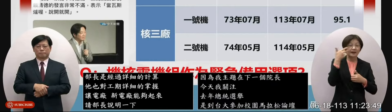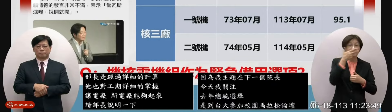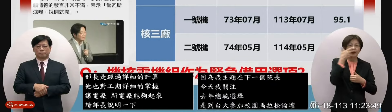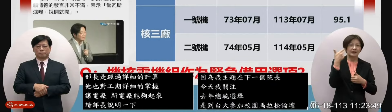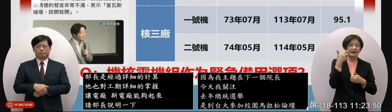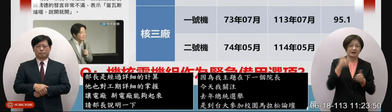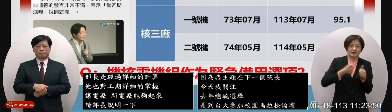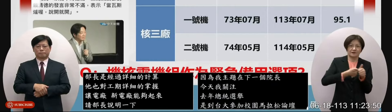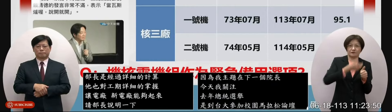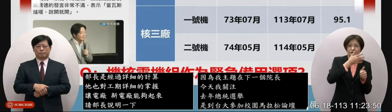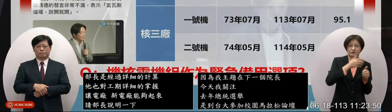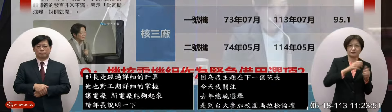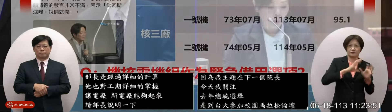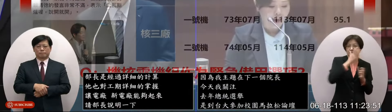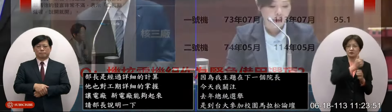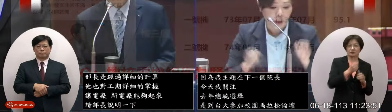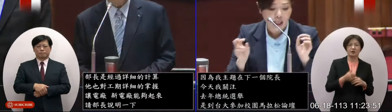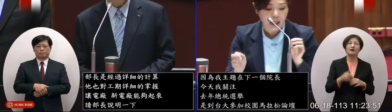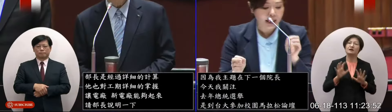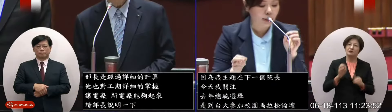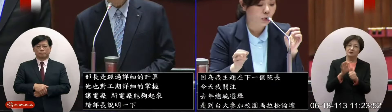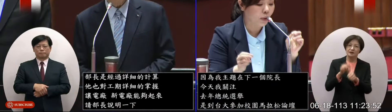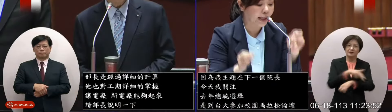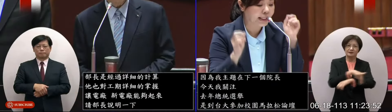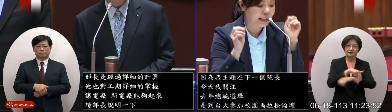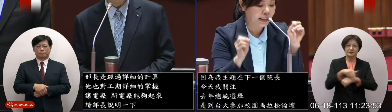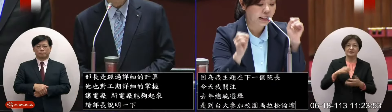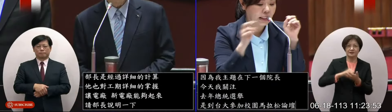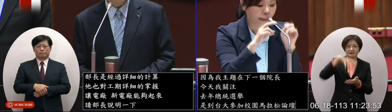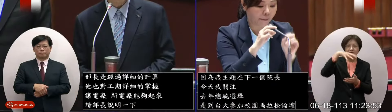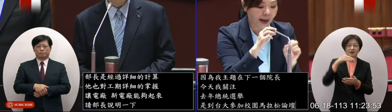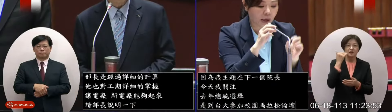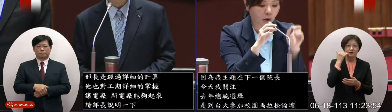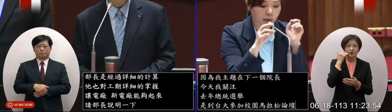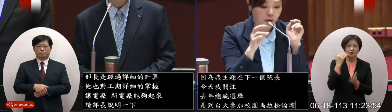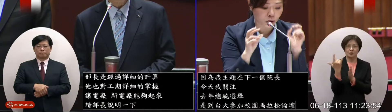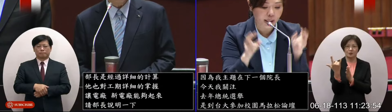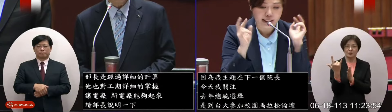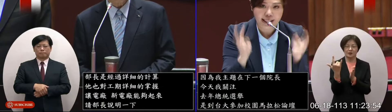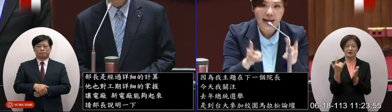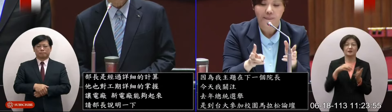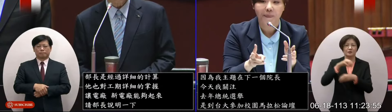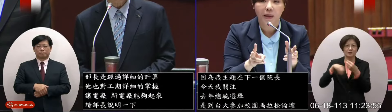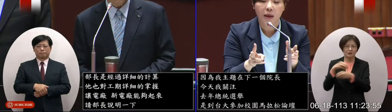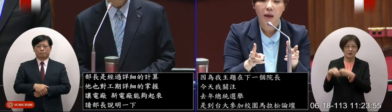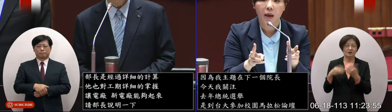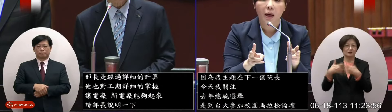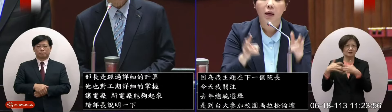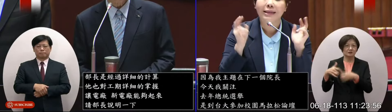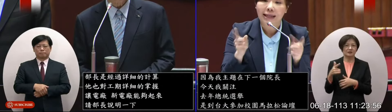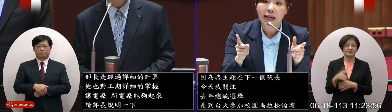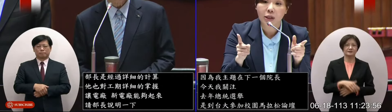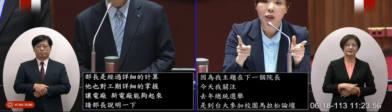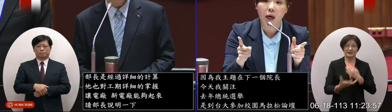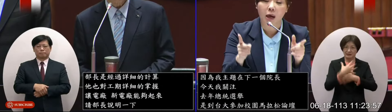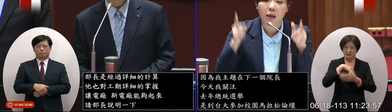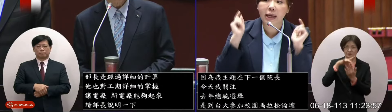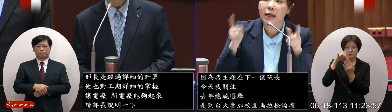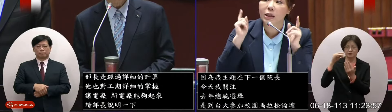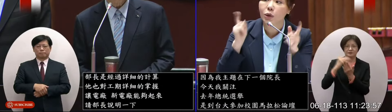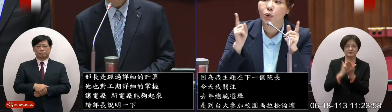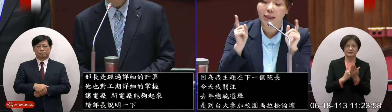赖副总统，他说正在规划用核电作为紧急备用的选项。打仗的时